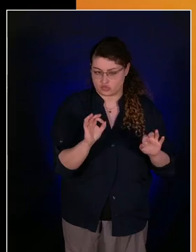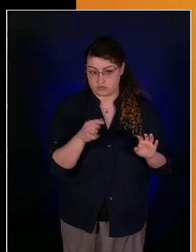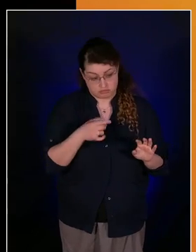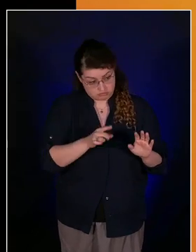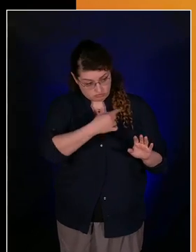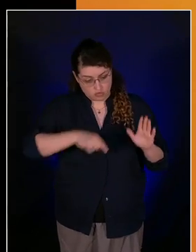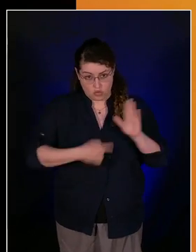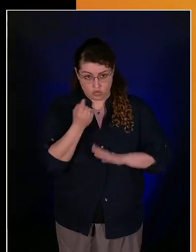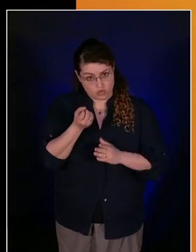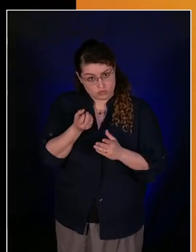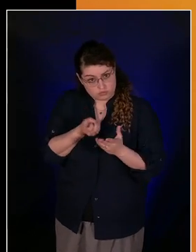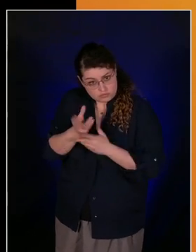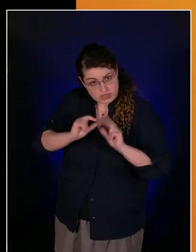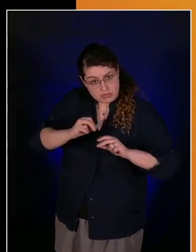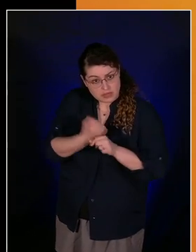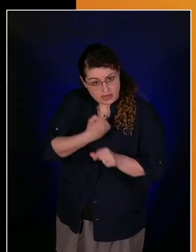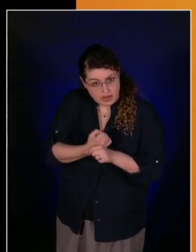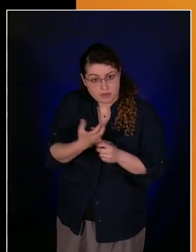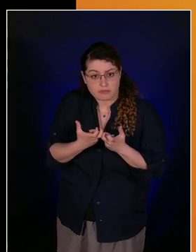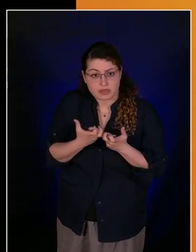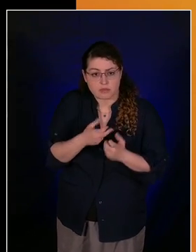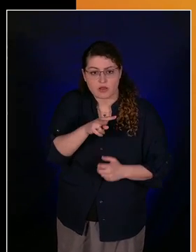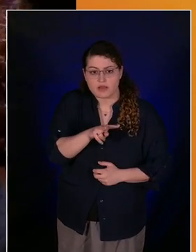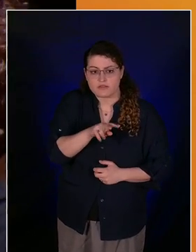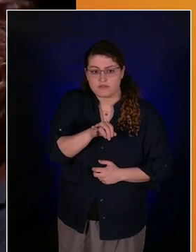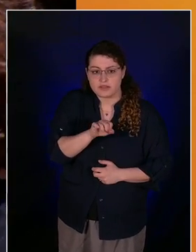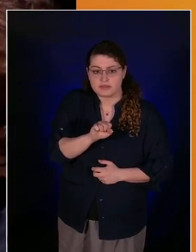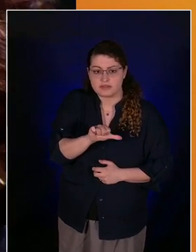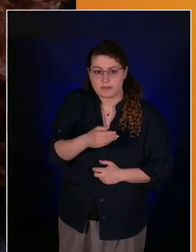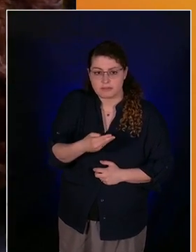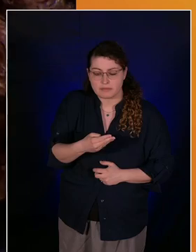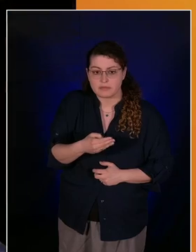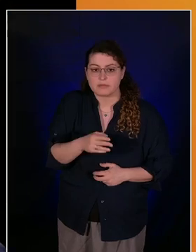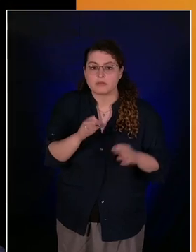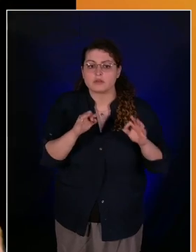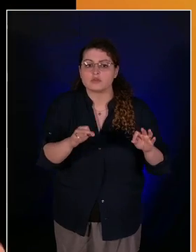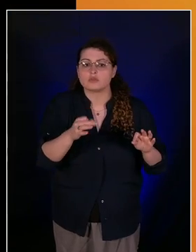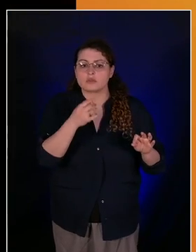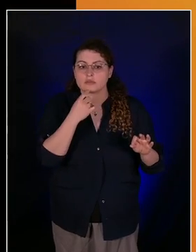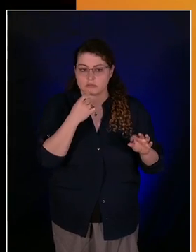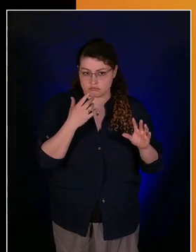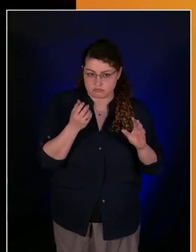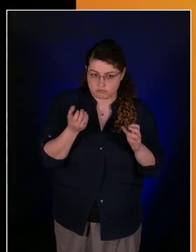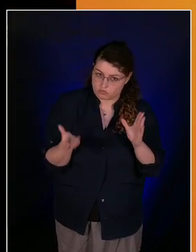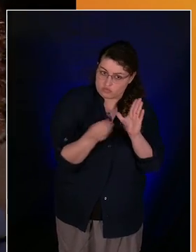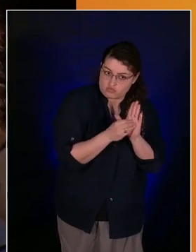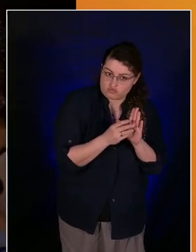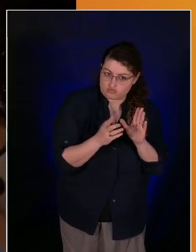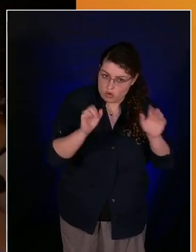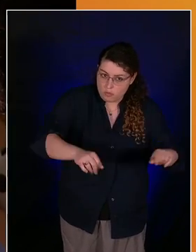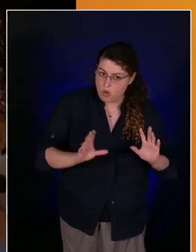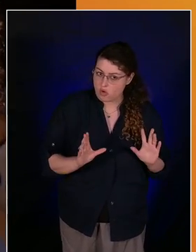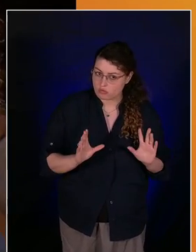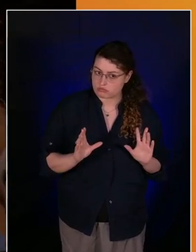travail au sein de différents collectifs notamment visa d'ailleurs dans le texte donc ce qu'on propose c'est de l'intégrer pleinement bien évidemment ça te